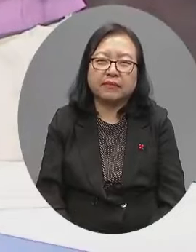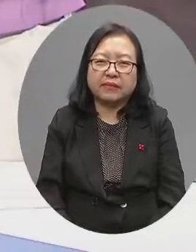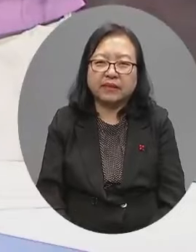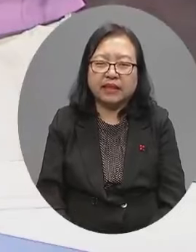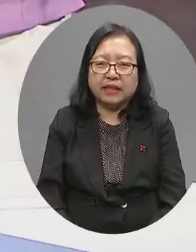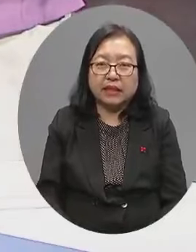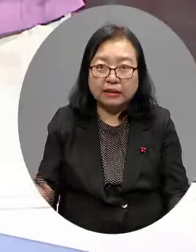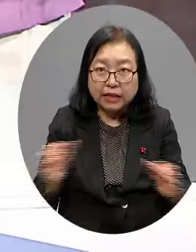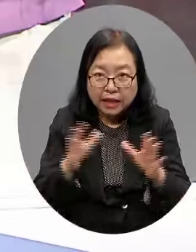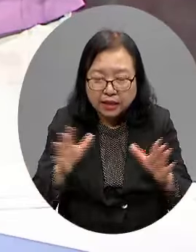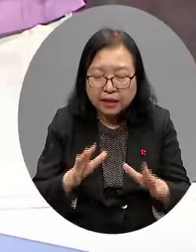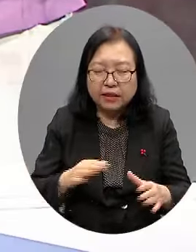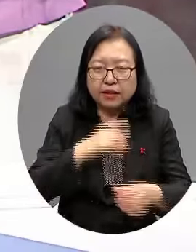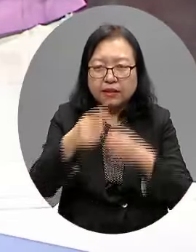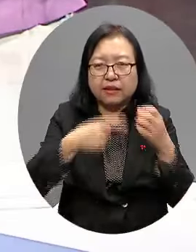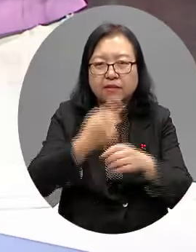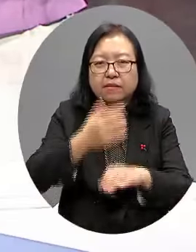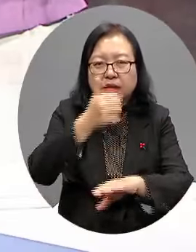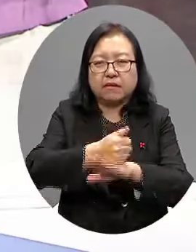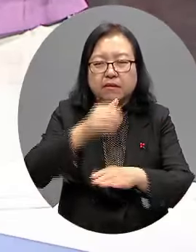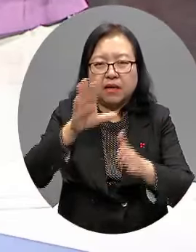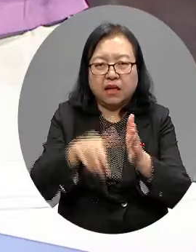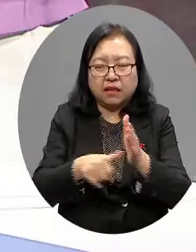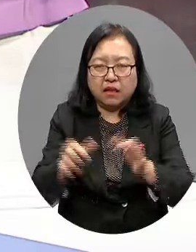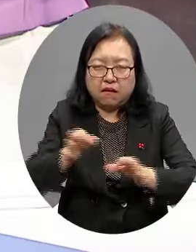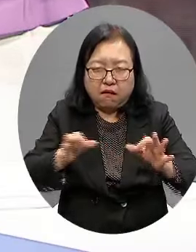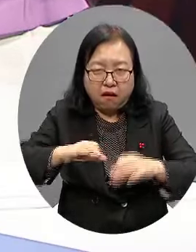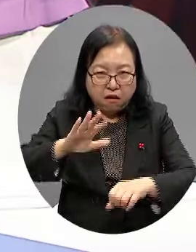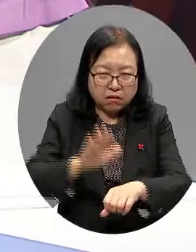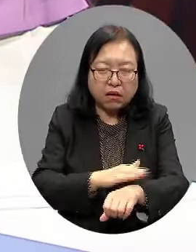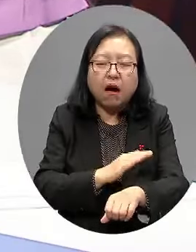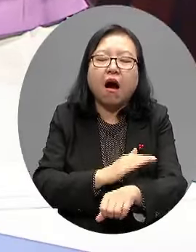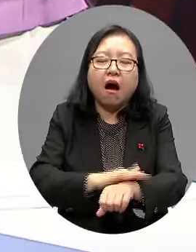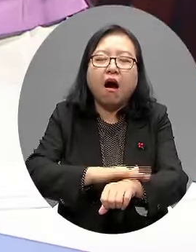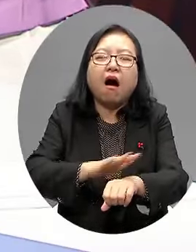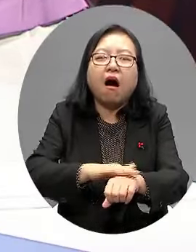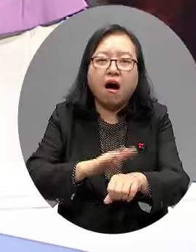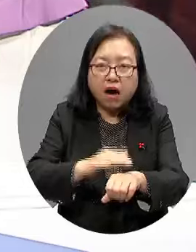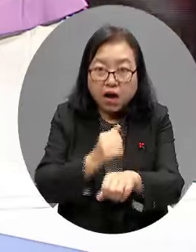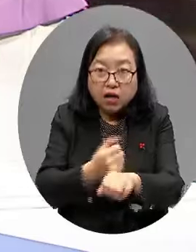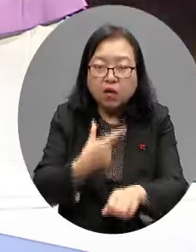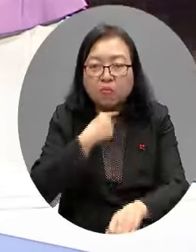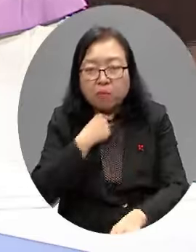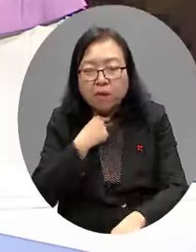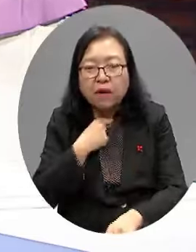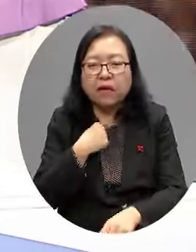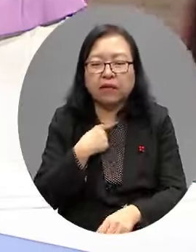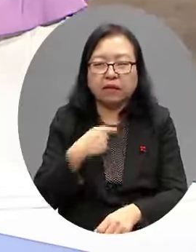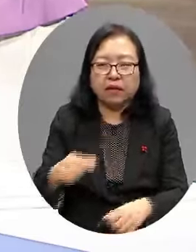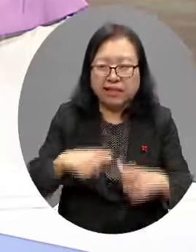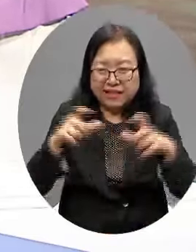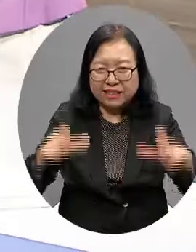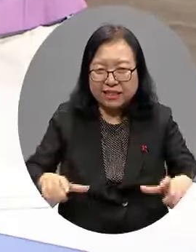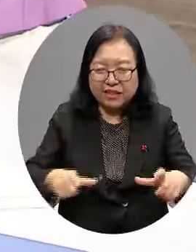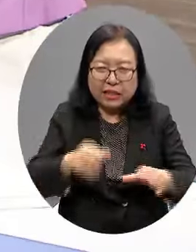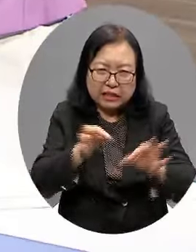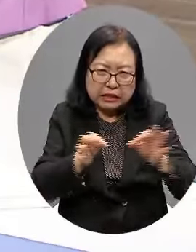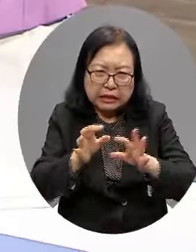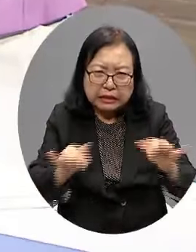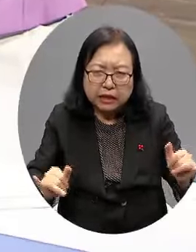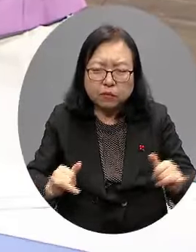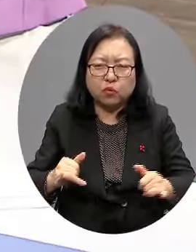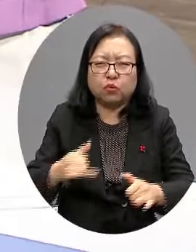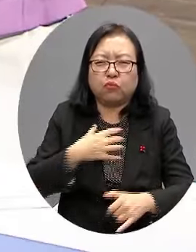반짝 연말 특수를 노렸던 식당과 유통, 관광 등 지역 자영업자들의 상황도 심각합니다. 계엄